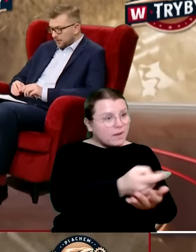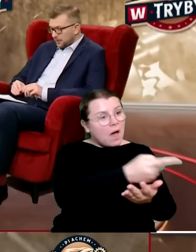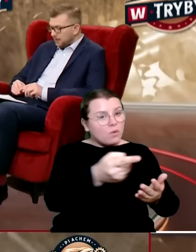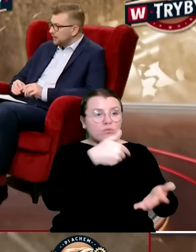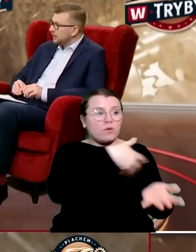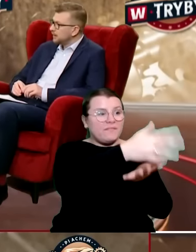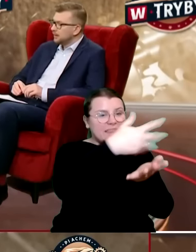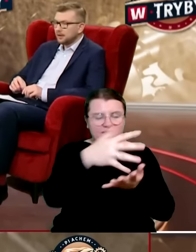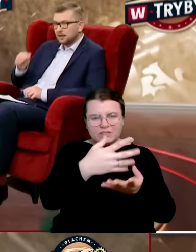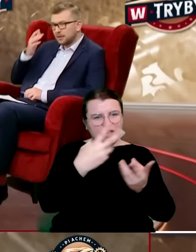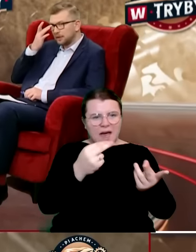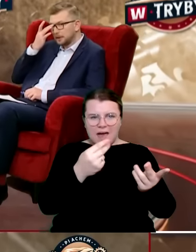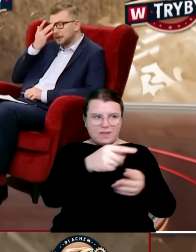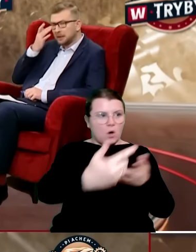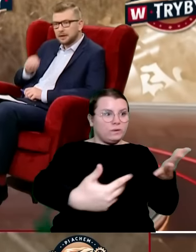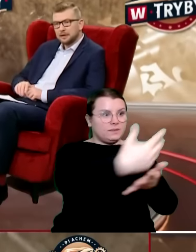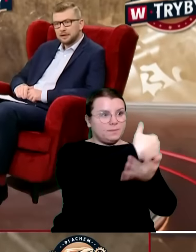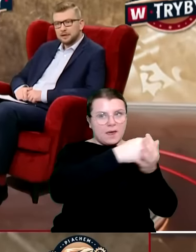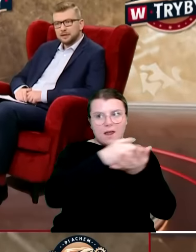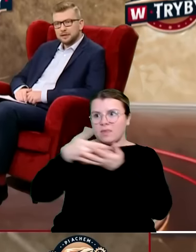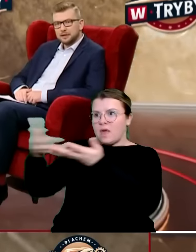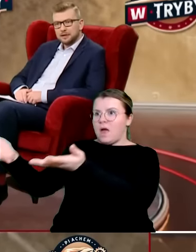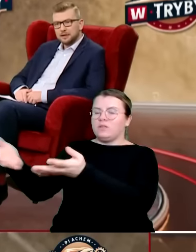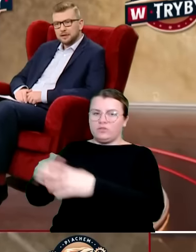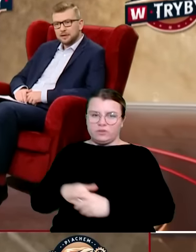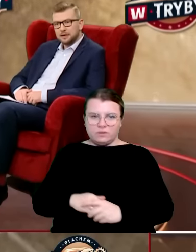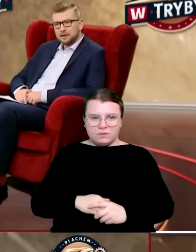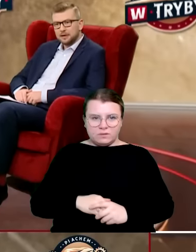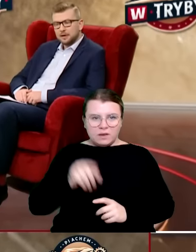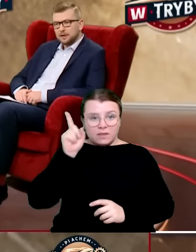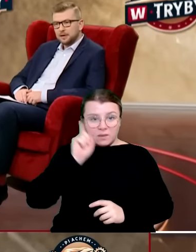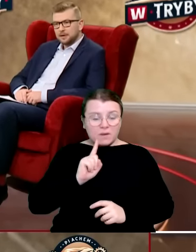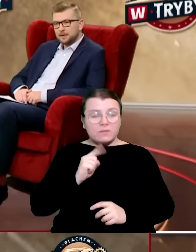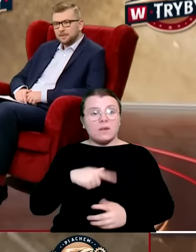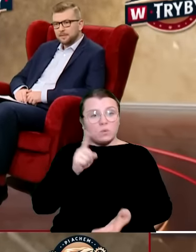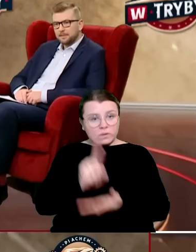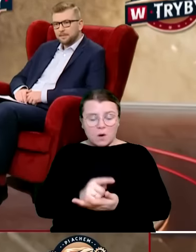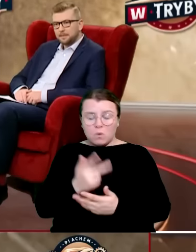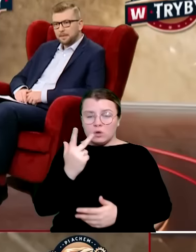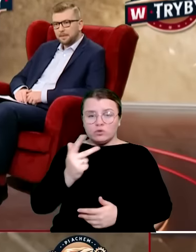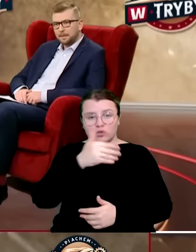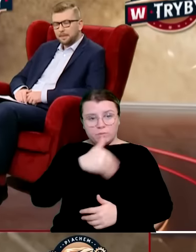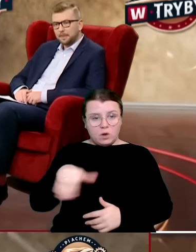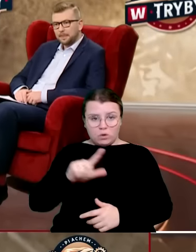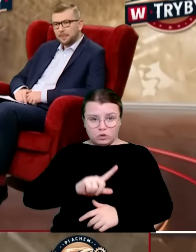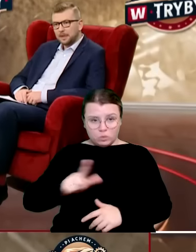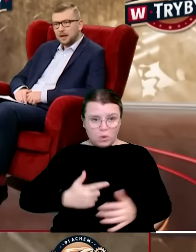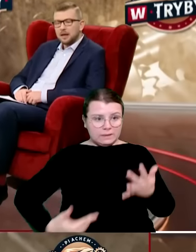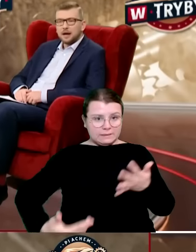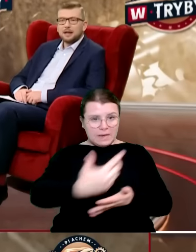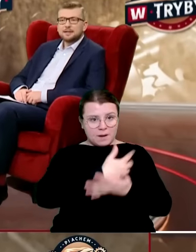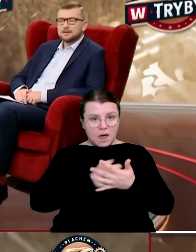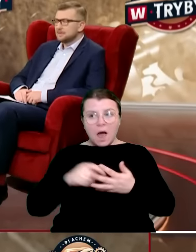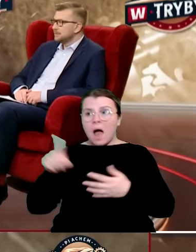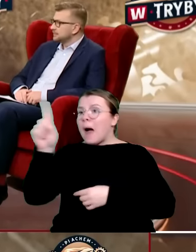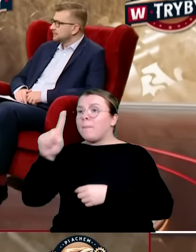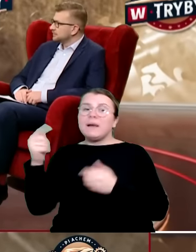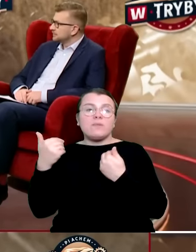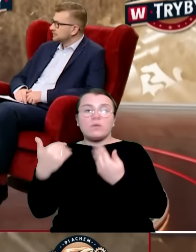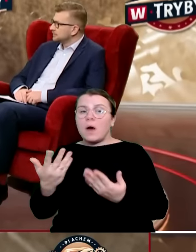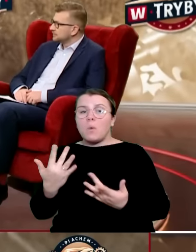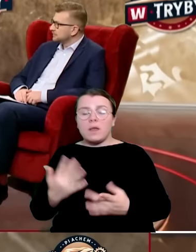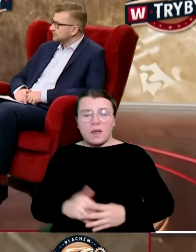No zwłaszcza, pojechał Sakiewicz razem z Rachoniem i 3 miliony złotych zawieźli. Zwłaszcza, że słusznie zauważyłeś, że tutaj ile dało?